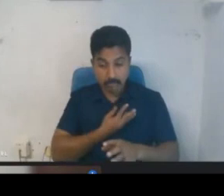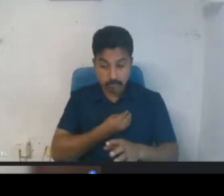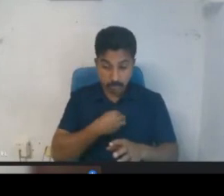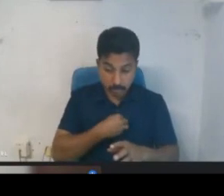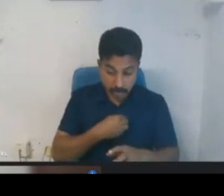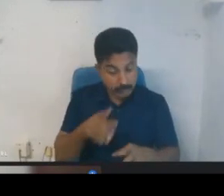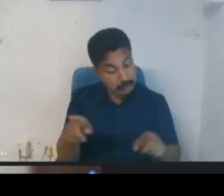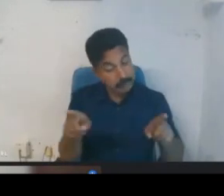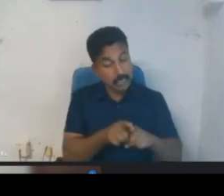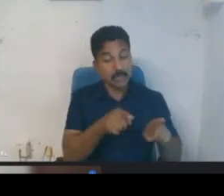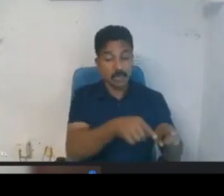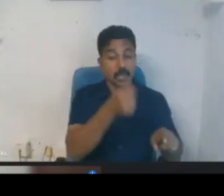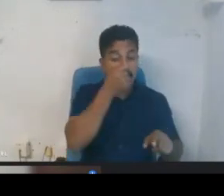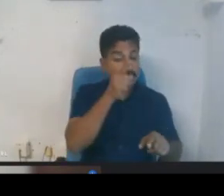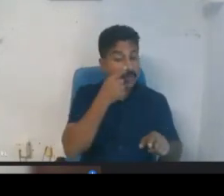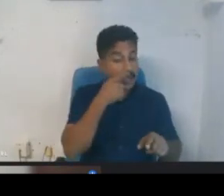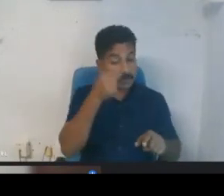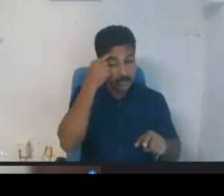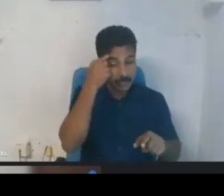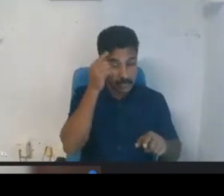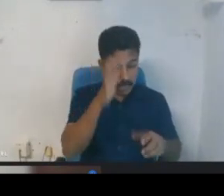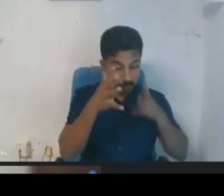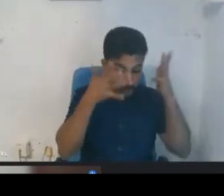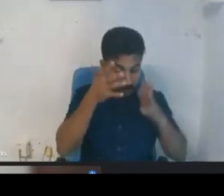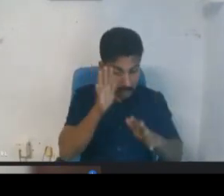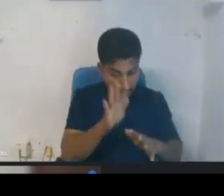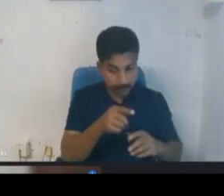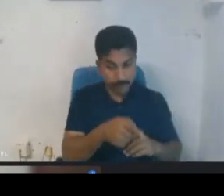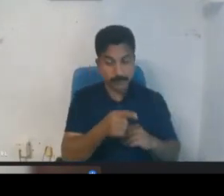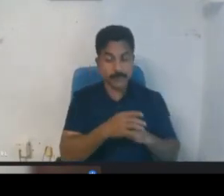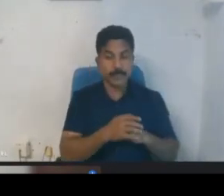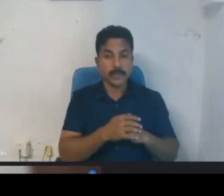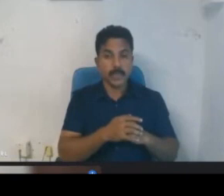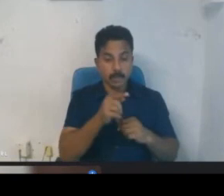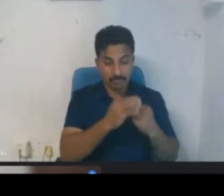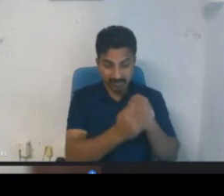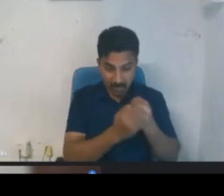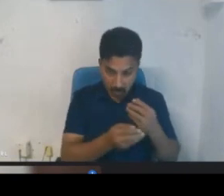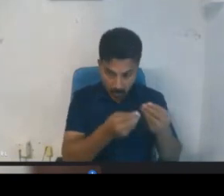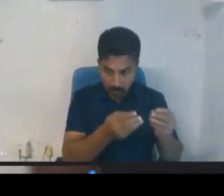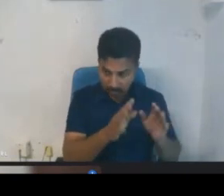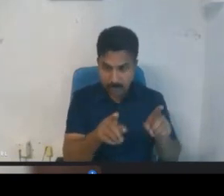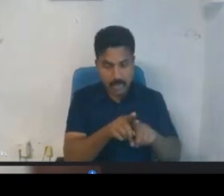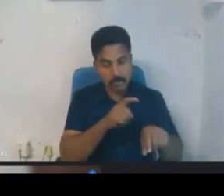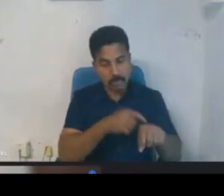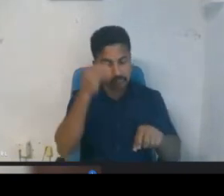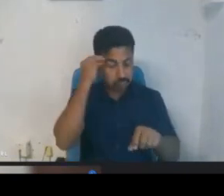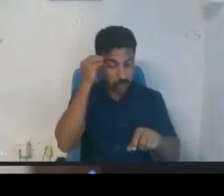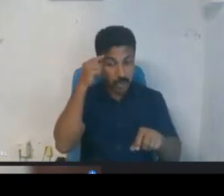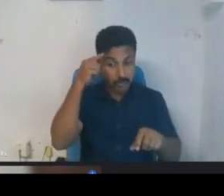മടങ്ങ് സ്ട്രെസ്സാണ് ഓരോ കുഞ്ഞിന്റെയും അച്ഛനും അമ്മയും ഈ കുഞ്ഞുങ്ങളെ പരിചരിക്കുമ്പോൾ ഉണ്ടാകുക എന്ന്